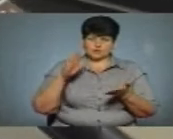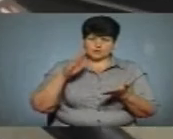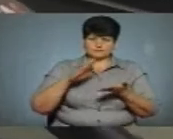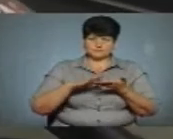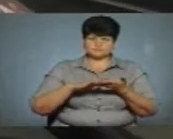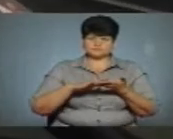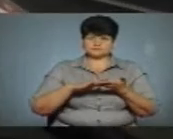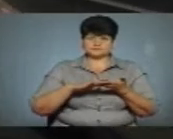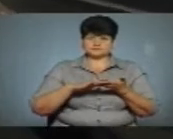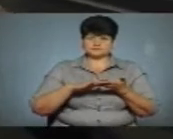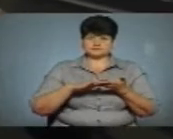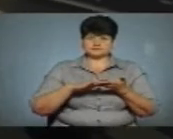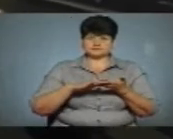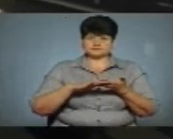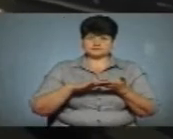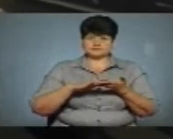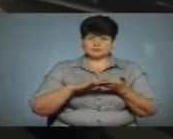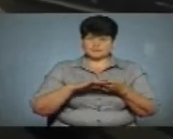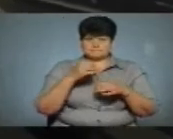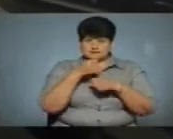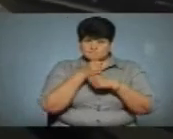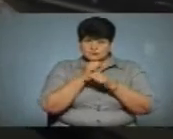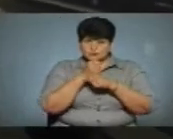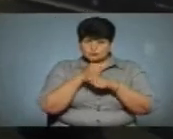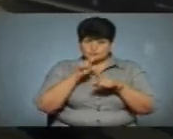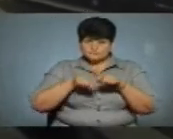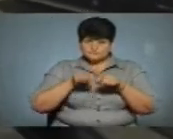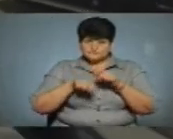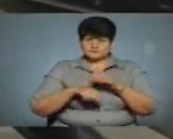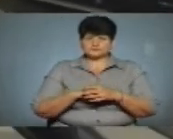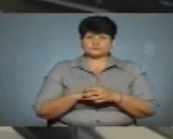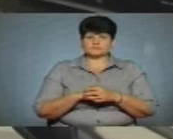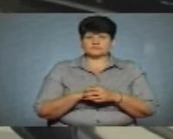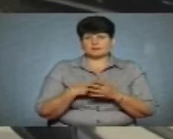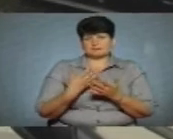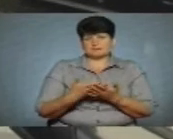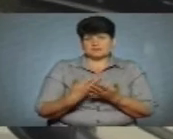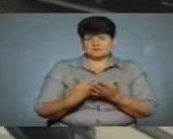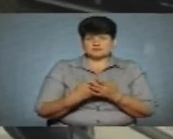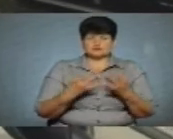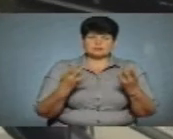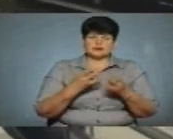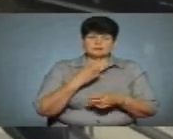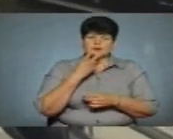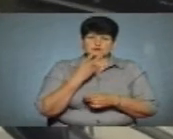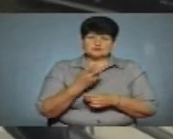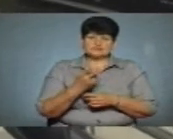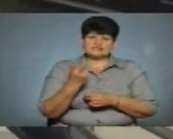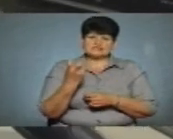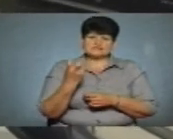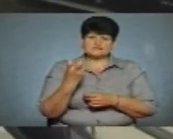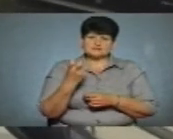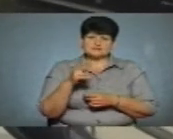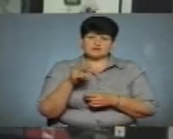покривним фізрозчині, ставиться під мікроскоп і досліджується. Ну, приблизно треба подивитися до 200 полів